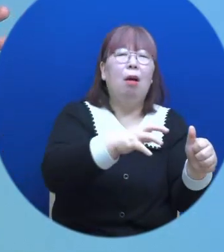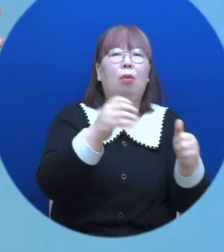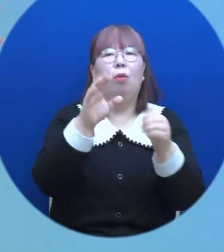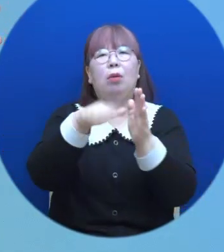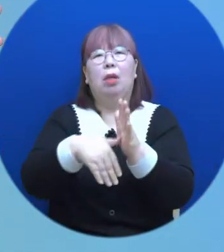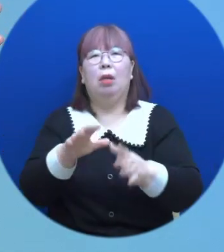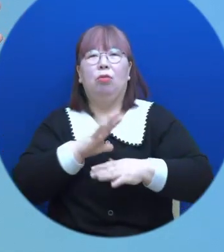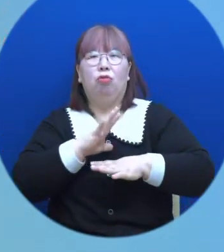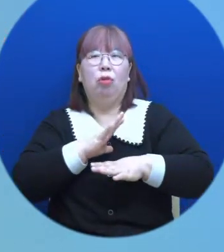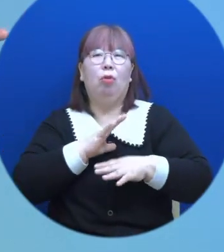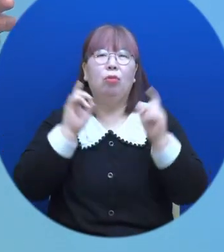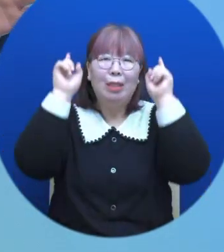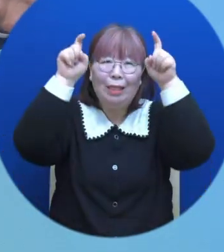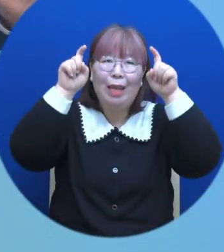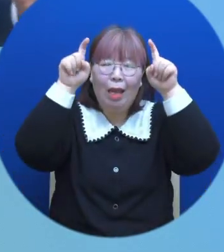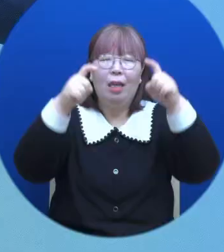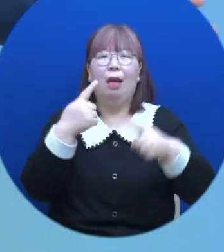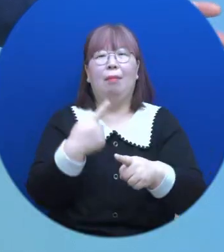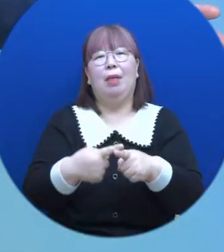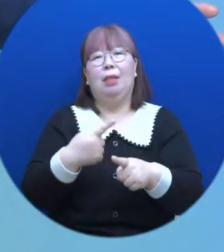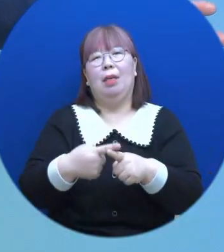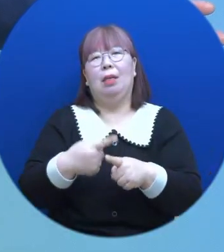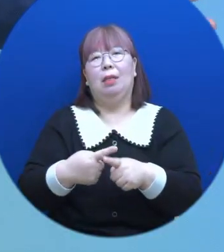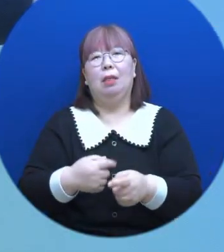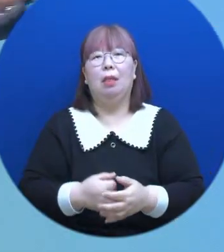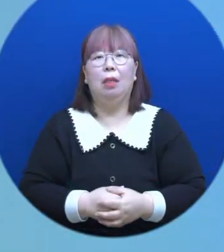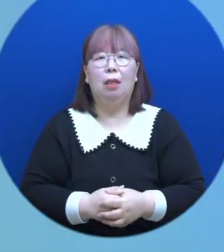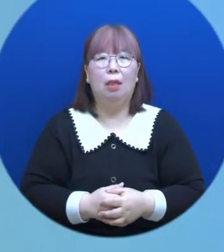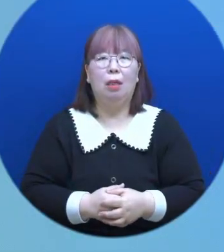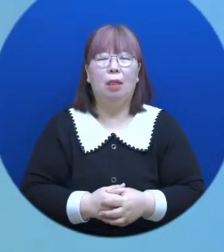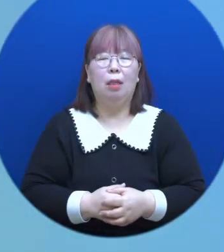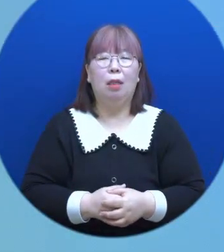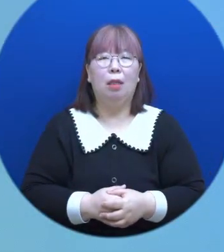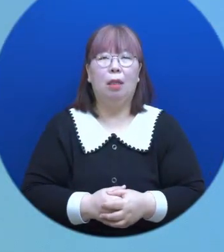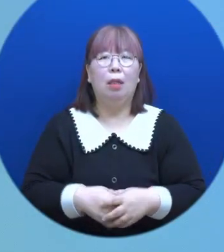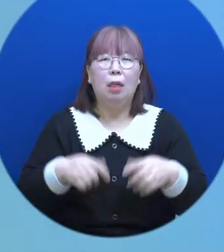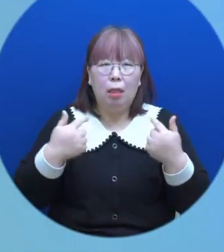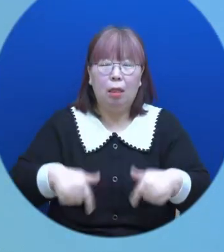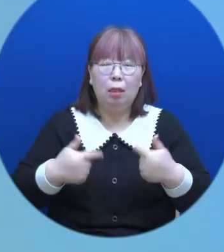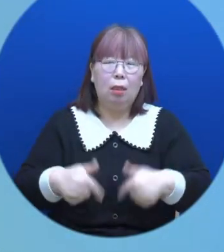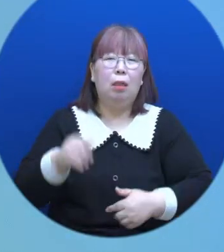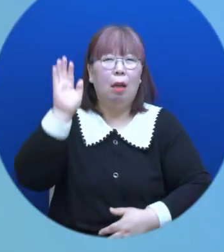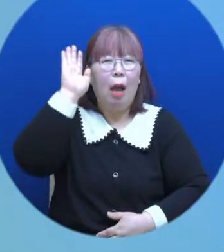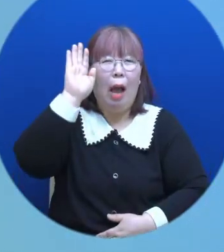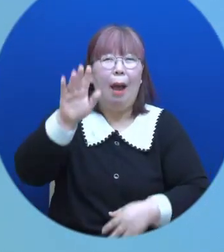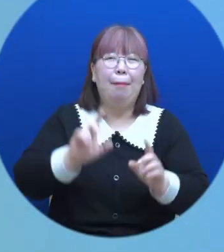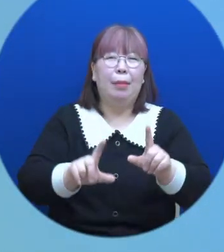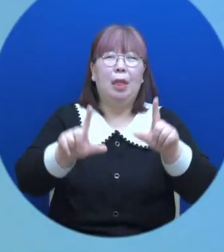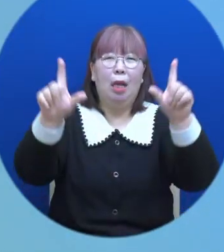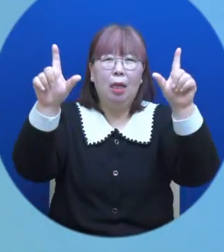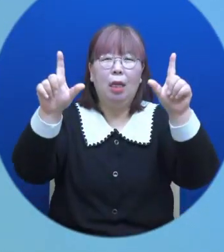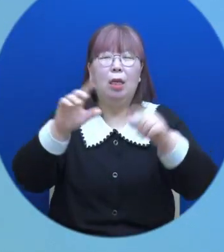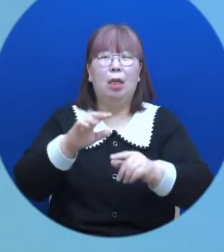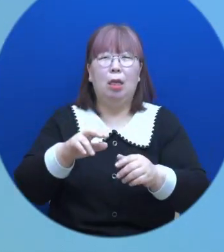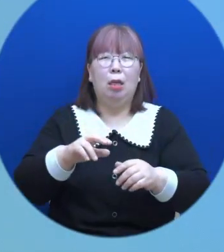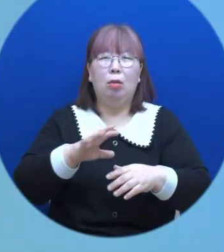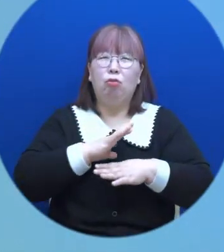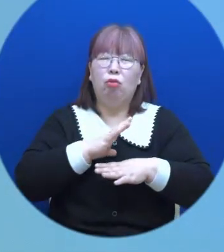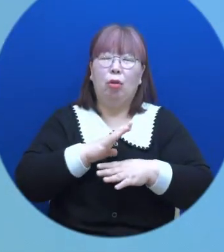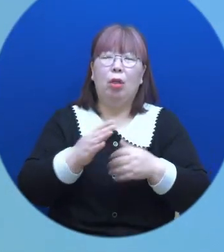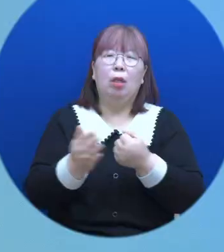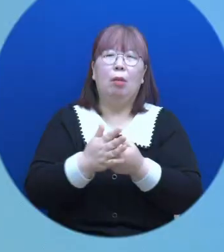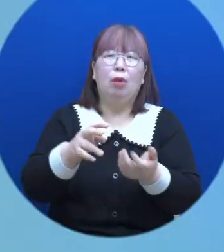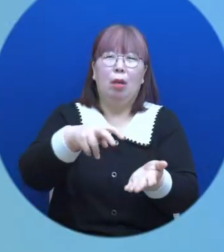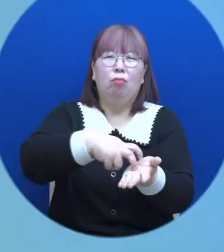있는 양이요. 목자 없는 양이란 어떤 양? 늘 앞날이 겁나 떨며